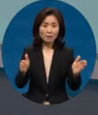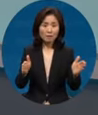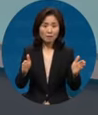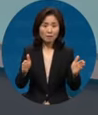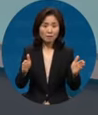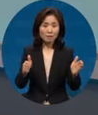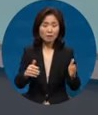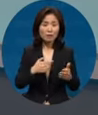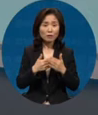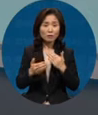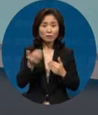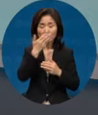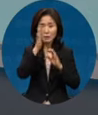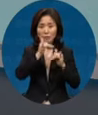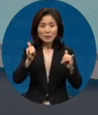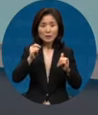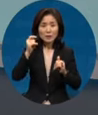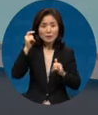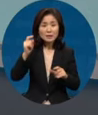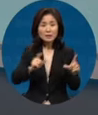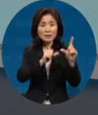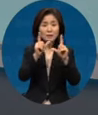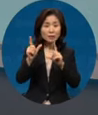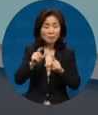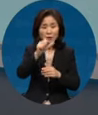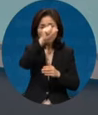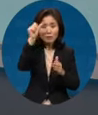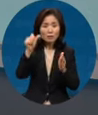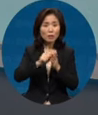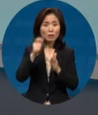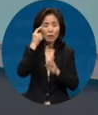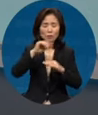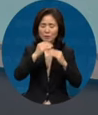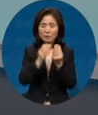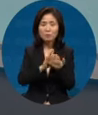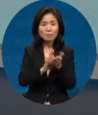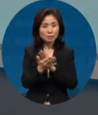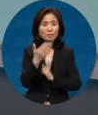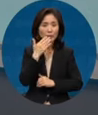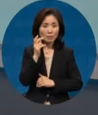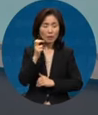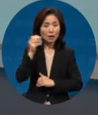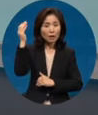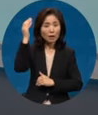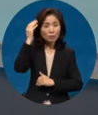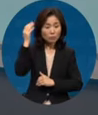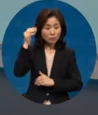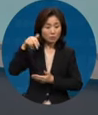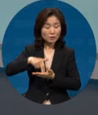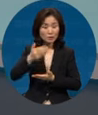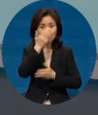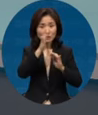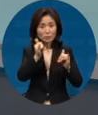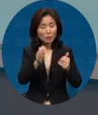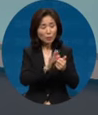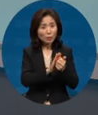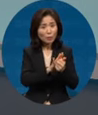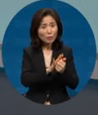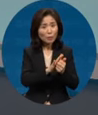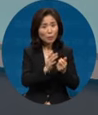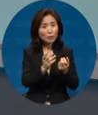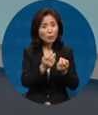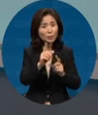세대의 인생과 완전히 바꿔놓을 지도 모릅니다 우리는 우리의 젊은이들을 어떻게 되어 하고 있는지요 세월이 지나서